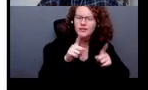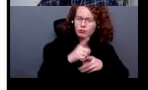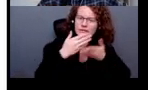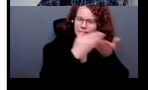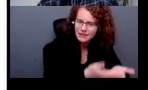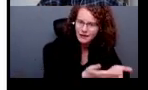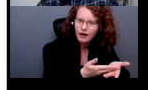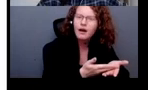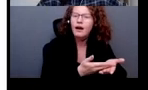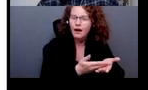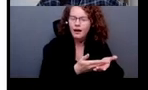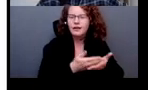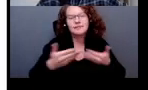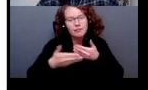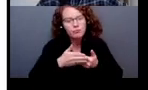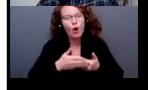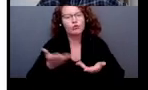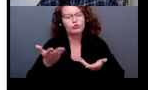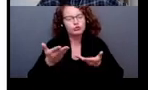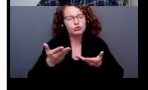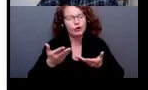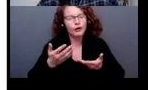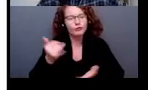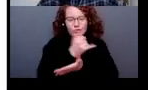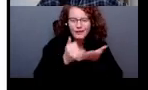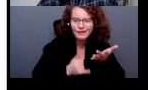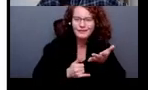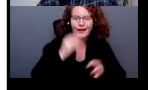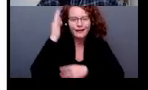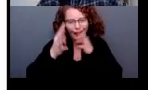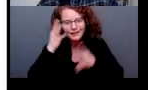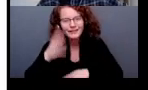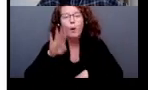Raphaël Vérona, proches du dessin d'observation, de la bande dessinée,